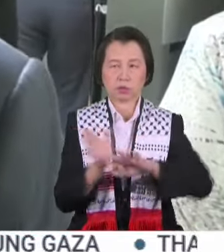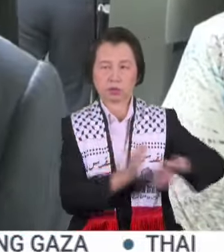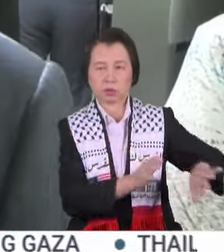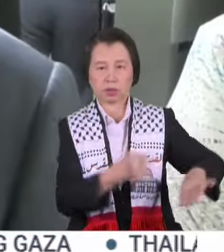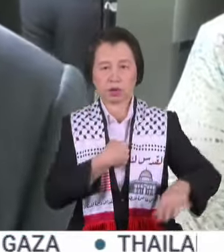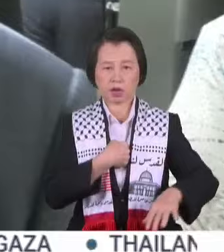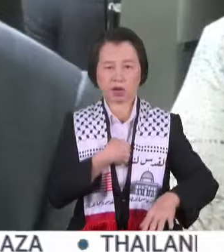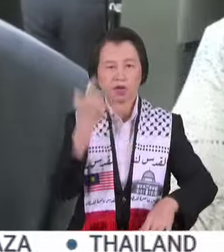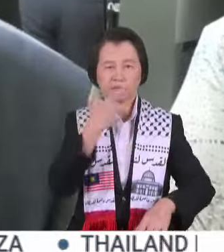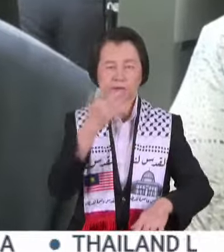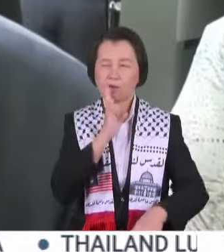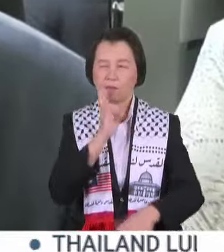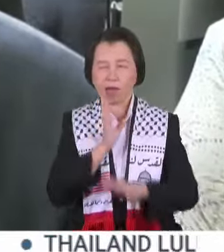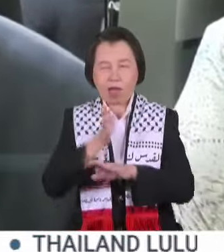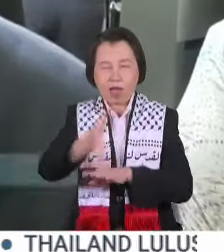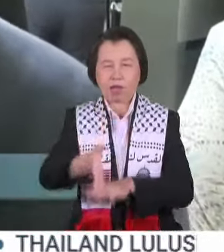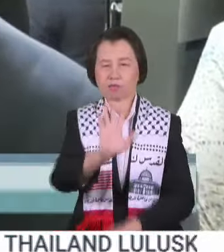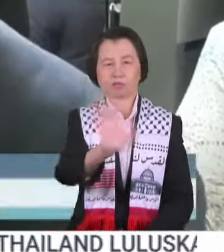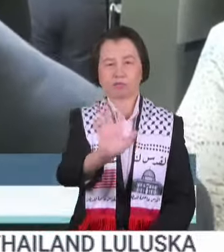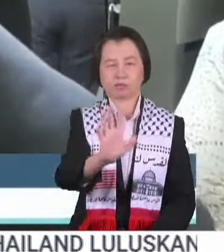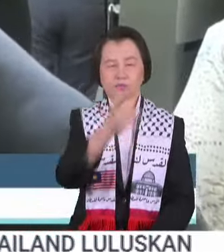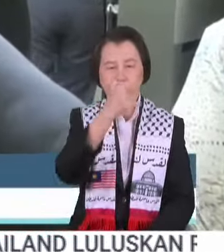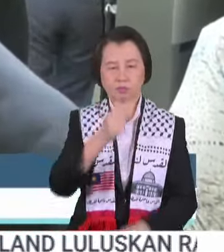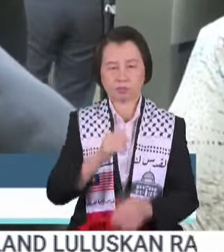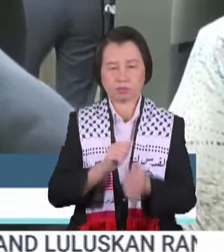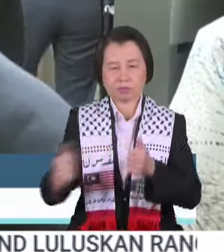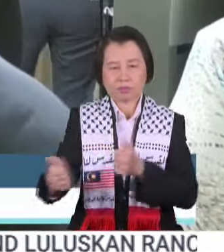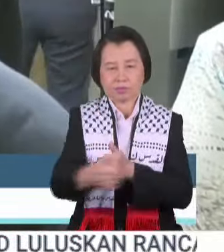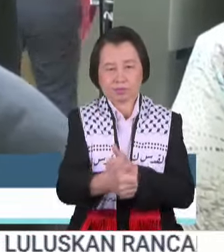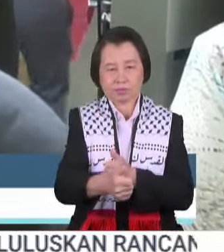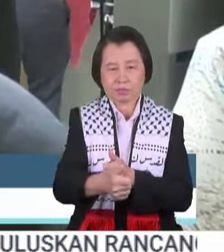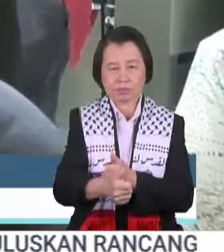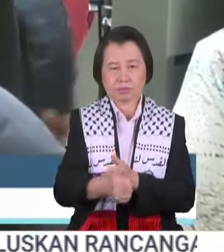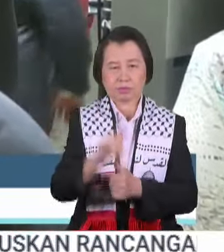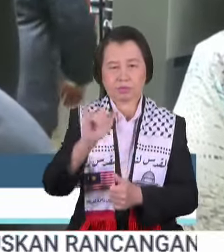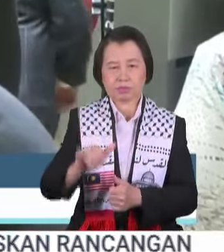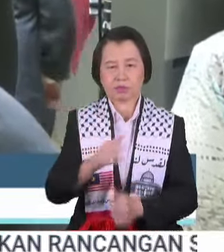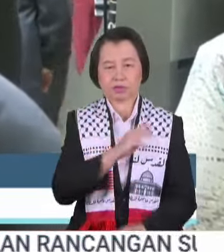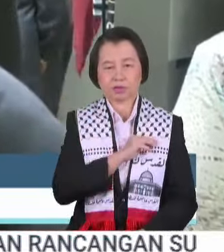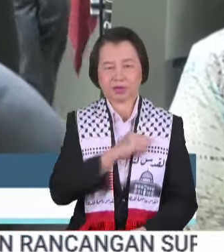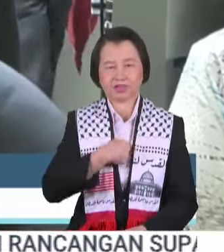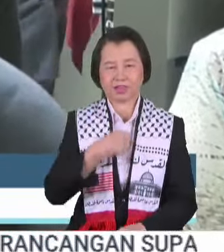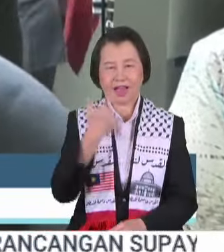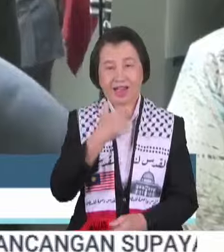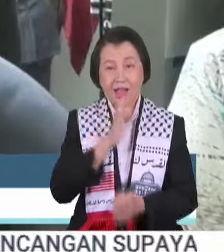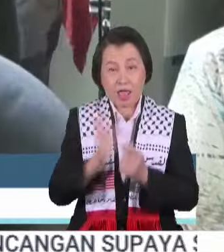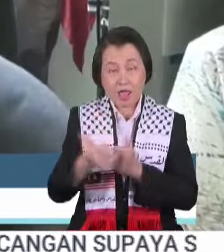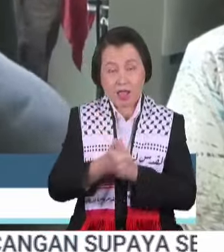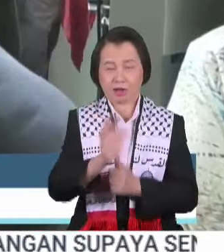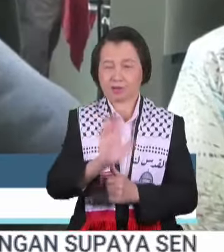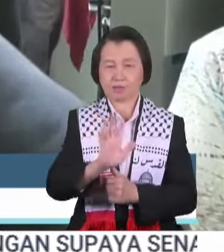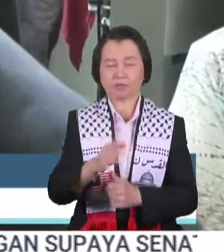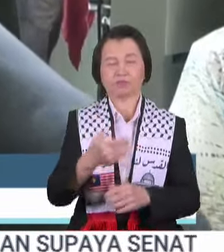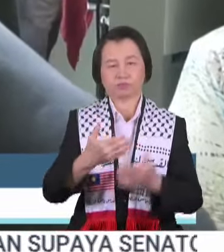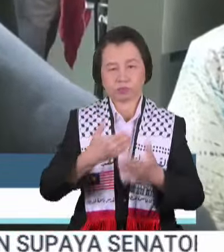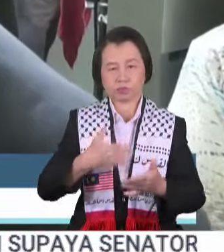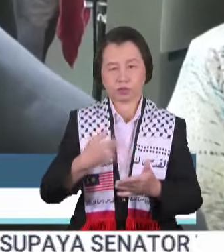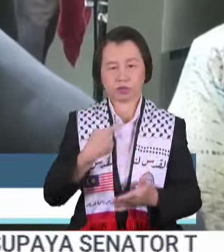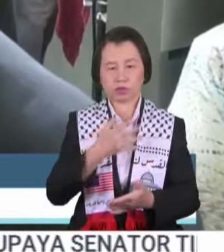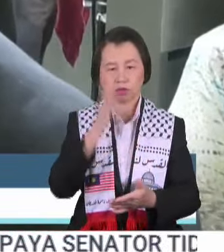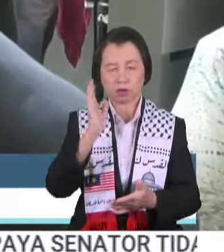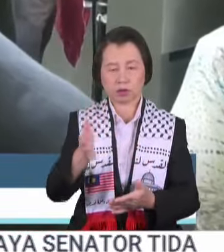ingat saya tak nak buat komen apa-apa mengatasi yang berhormat menteri saya sebelum kita